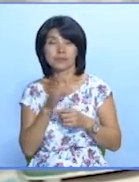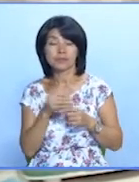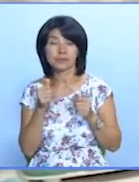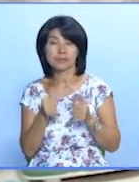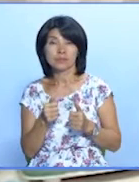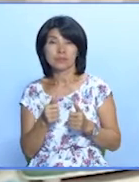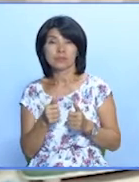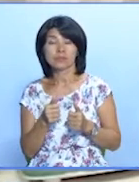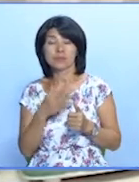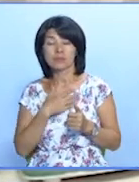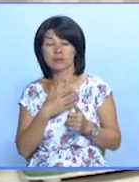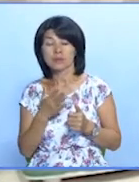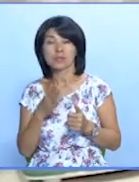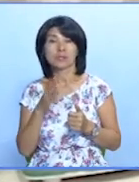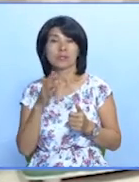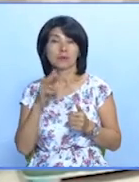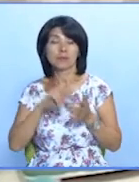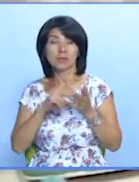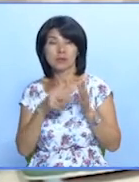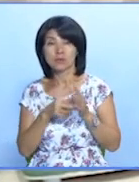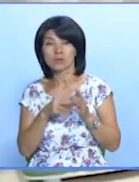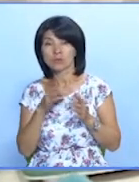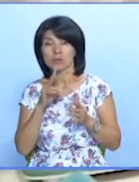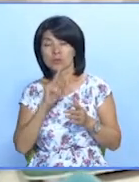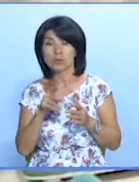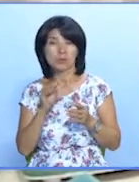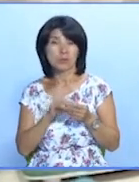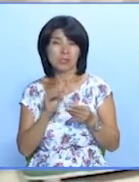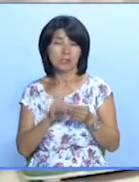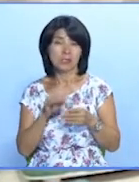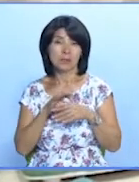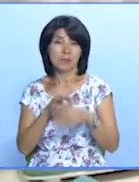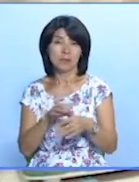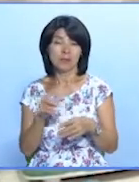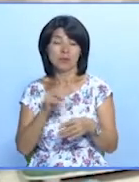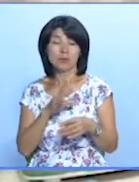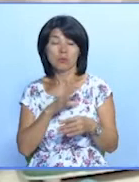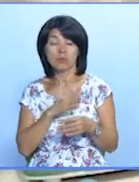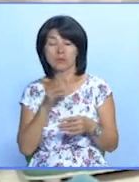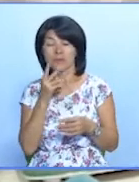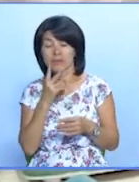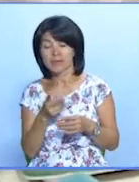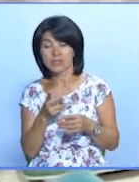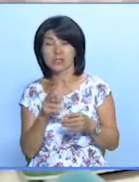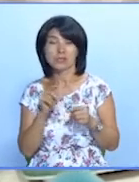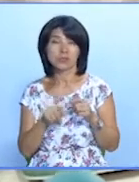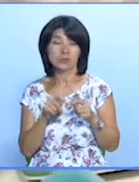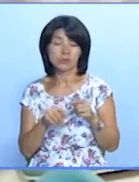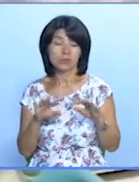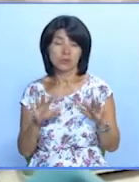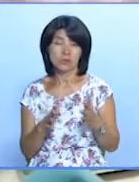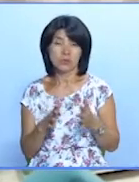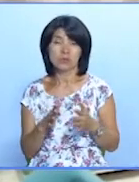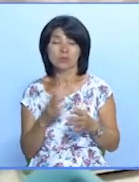Мы, конечно, мониторинг аптек будем проводить на постоянной основе для того, чтобы видеть ситуацию и информировать население нашей области